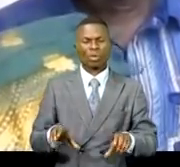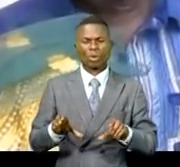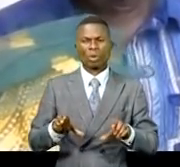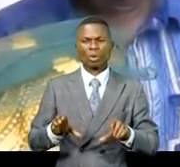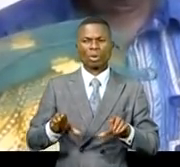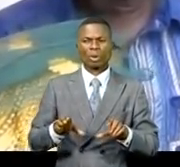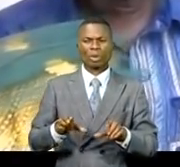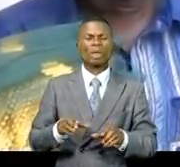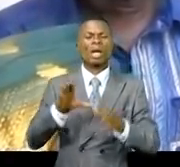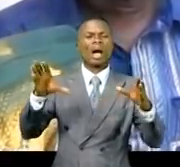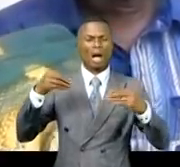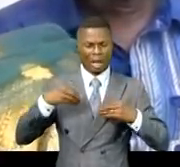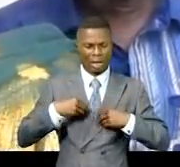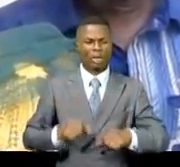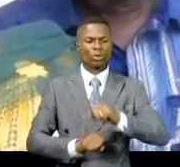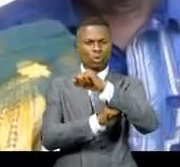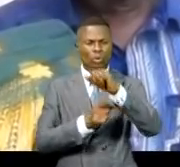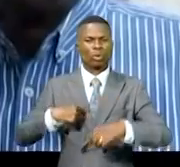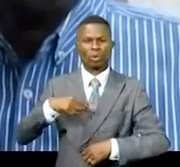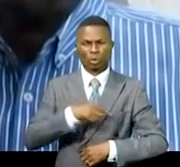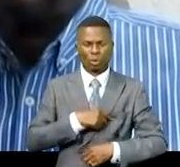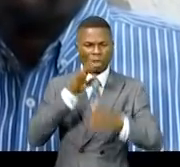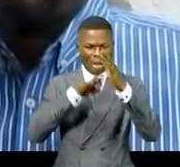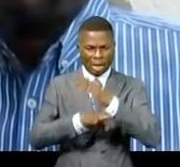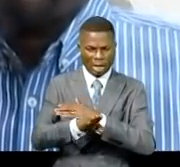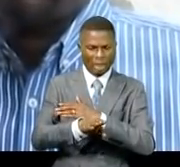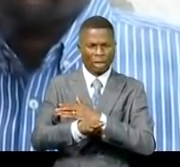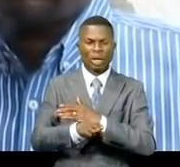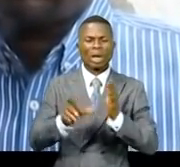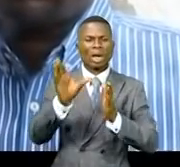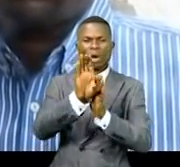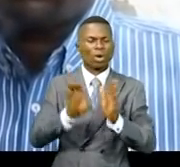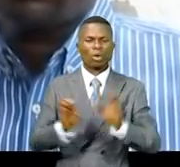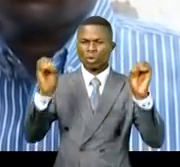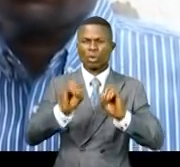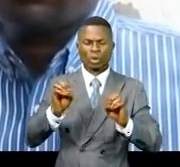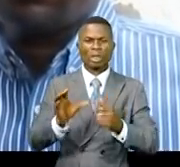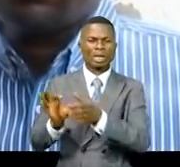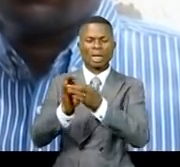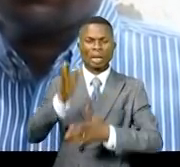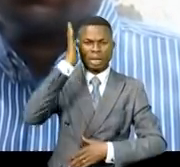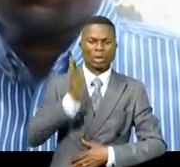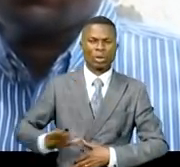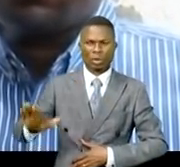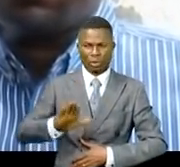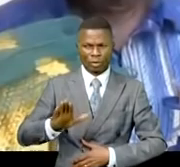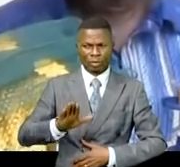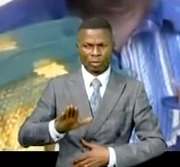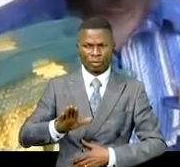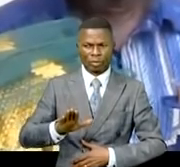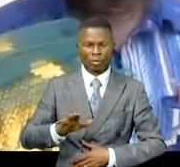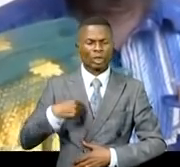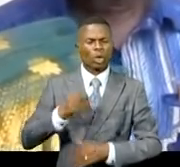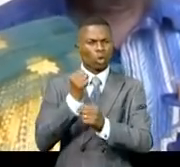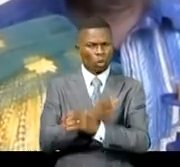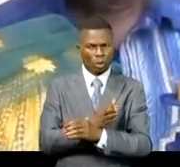tout en réaffirmant notre soutien et notre adhésion inconditionnelle à l'union sacrée de la nation, présentons notre entière